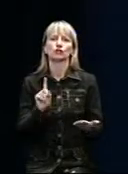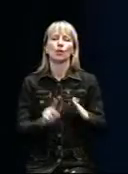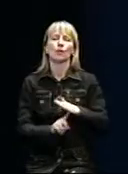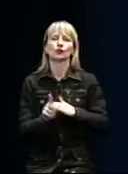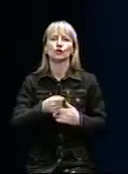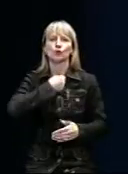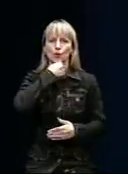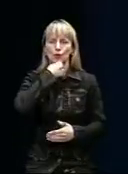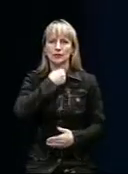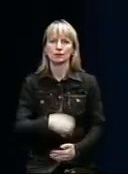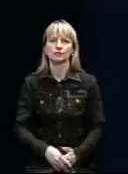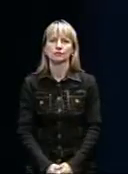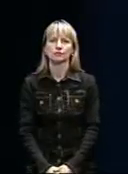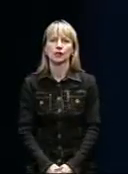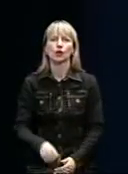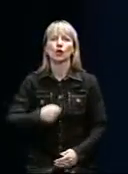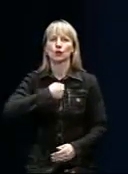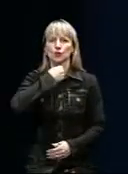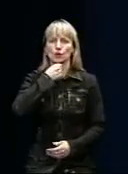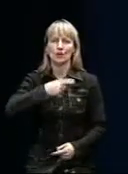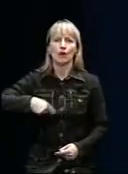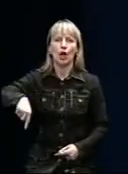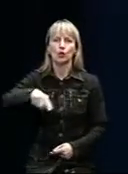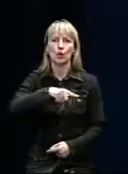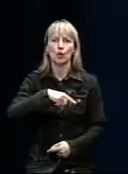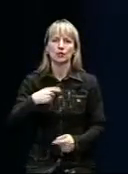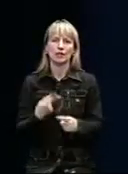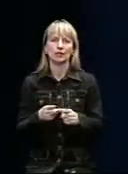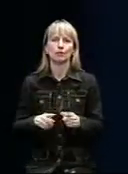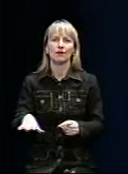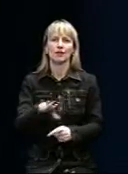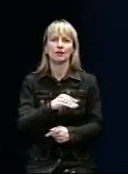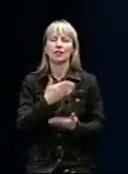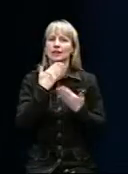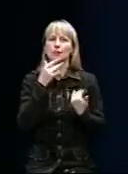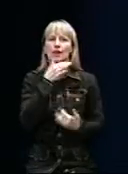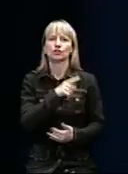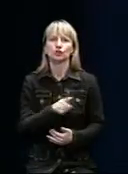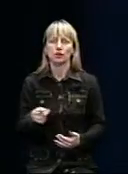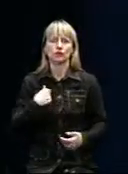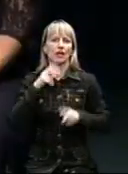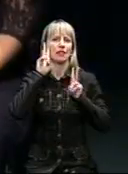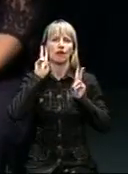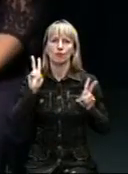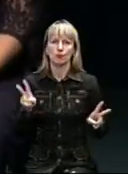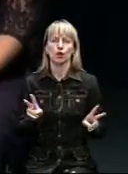починати дорослим? Дорослі оточені оціми всіма, там немає часу, я не вмію.